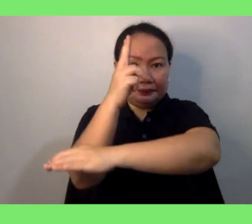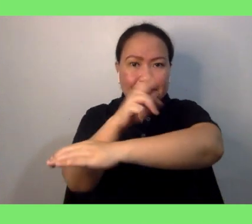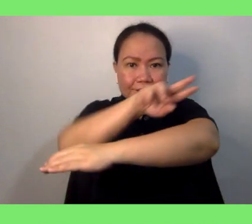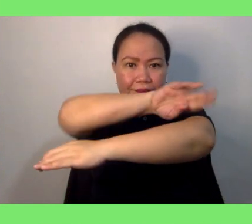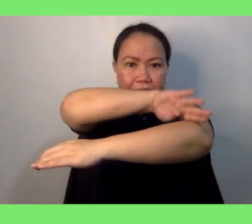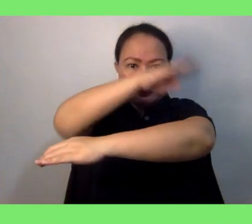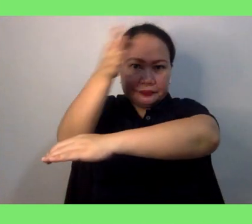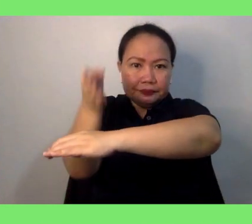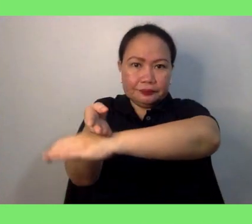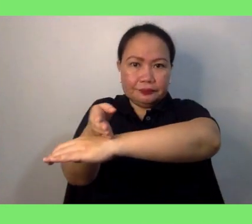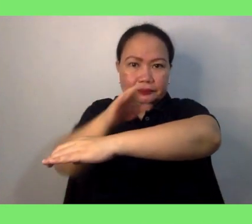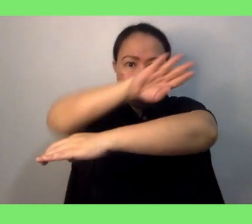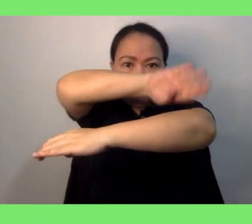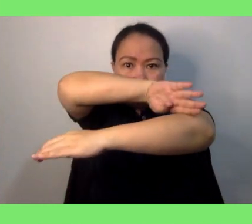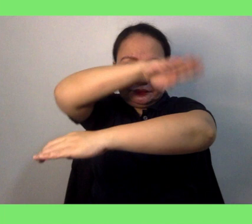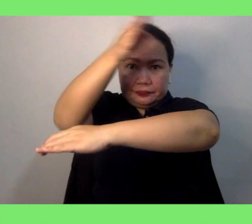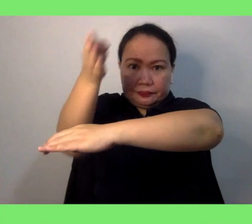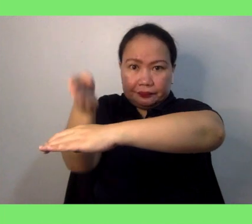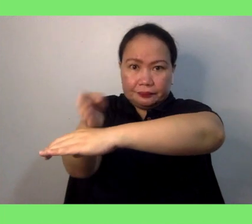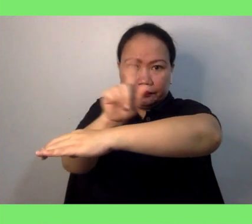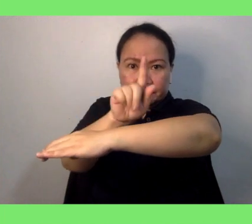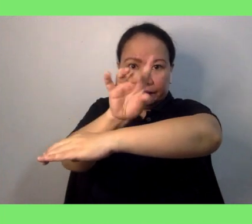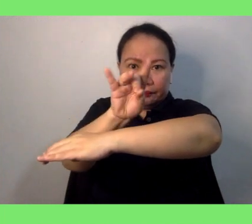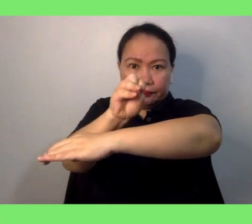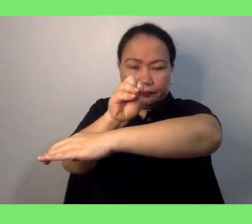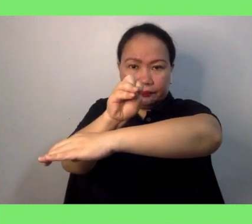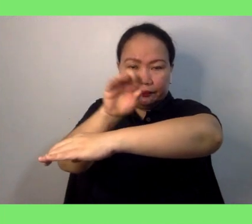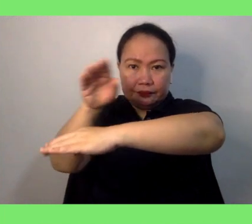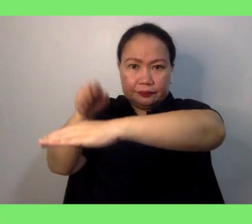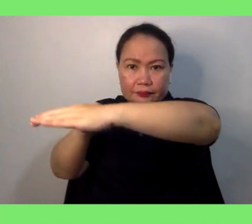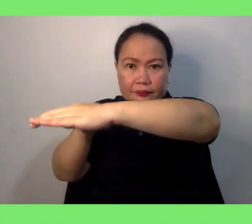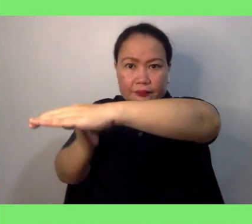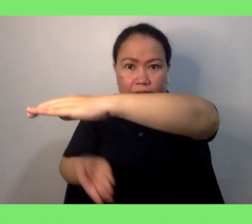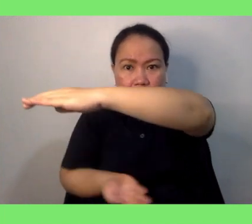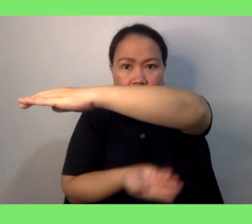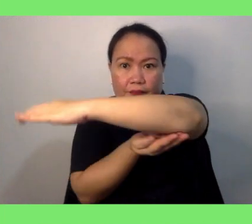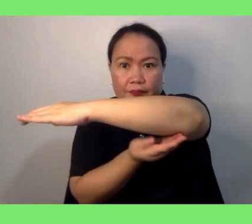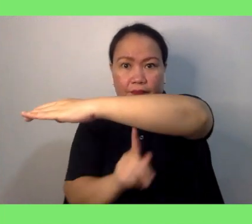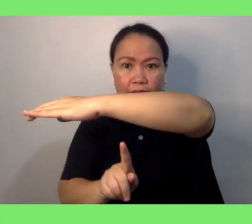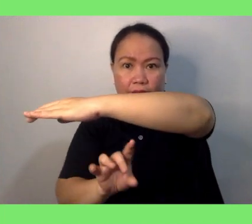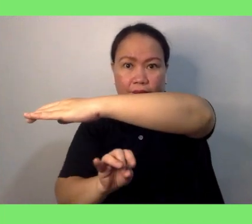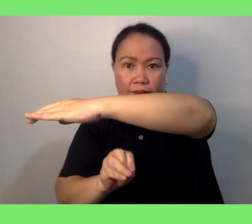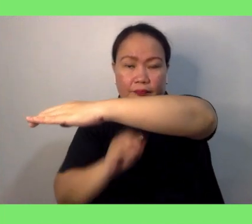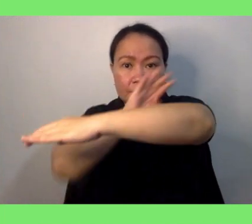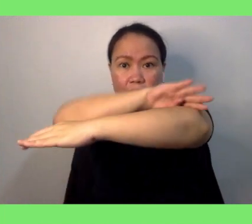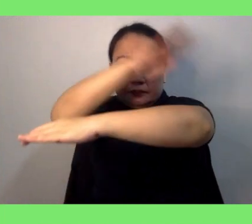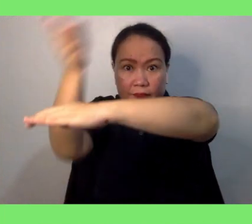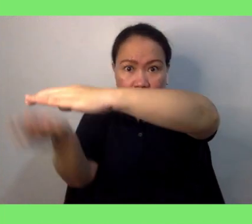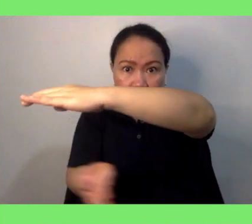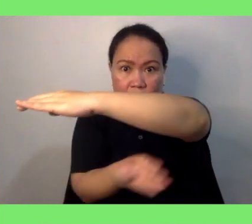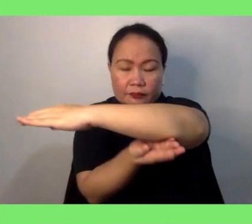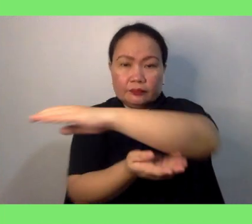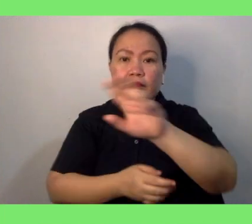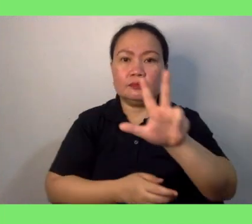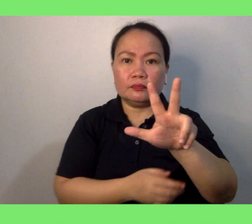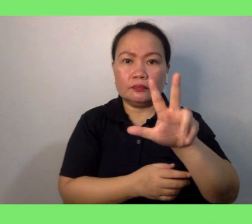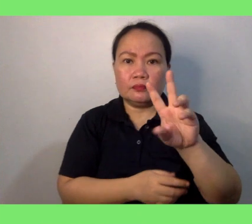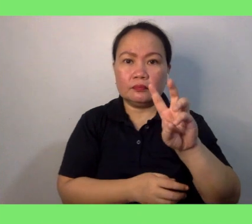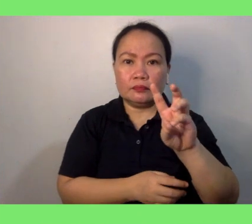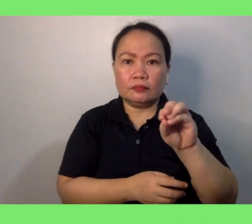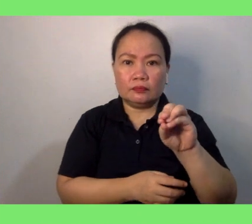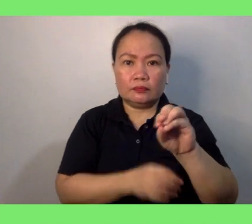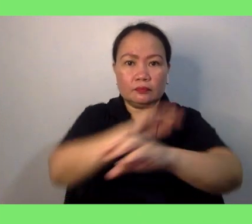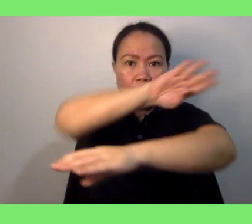360. Bakit? Kasi ayan, we have 6 angles dyan. So, kapag itong point na to, kinuha natin lahat ng angles